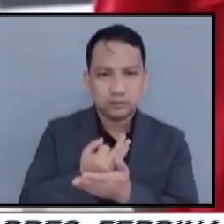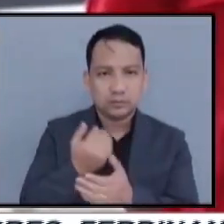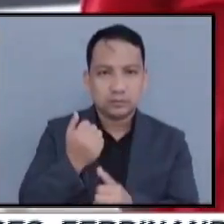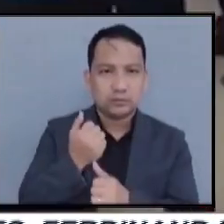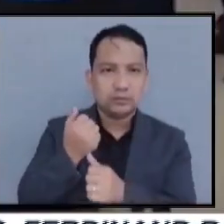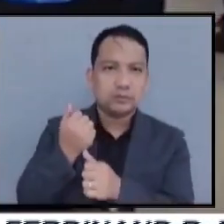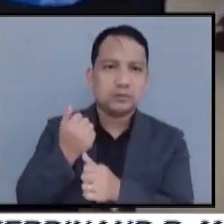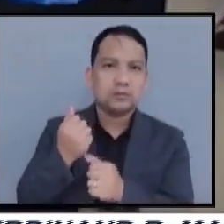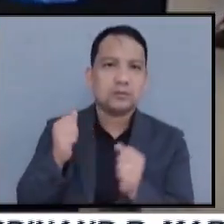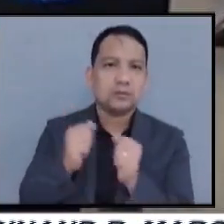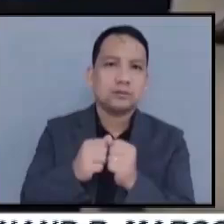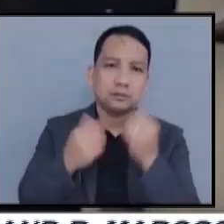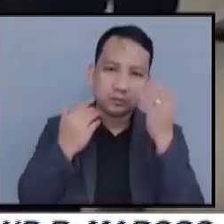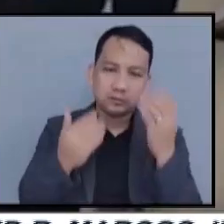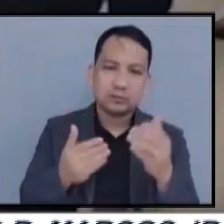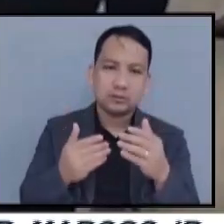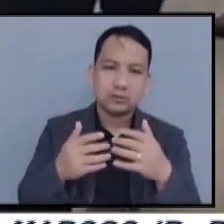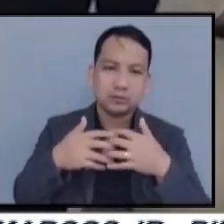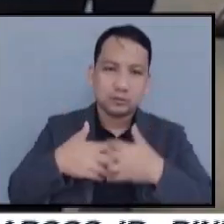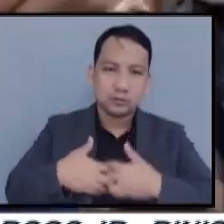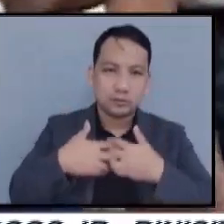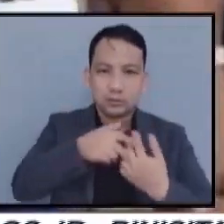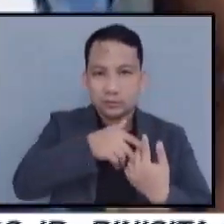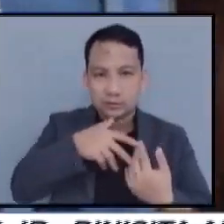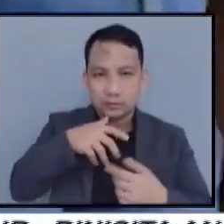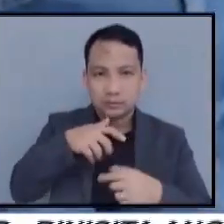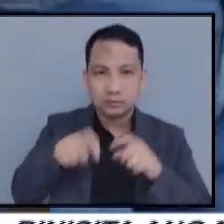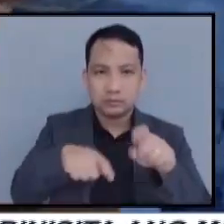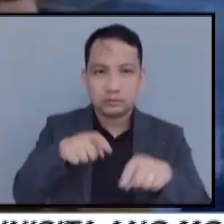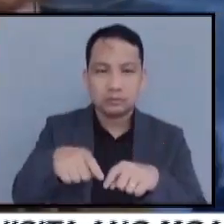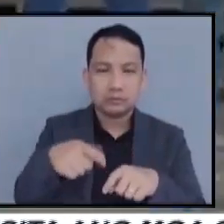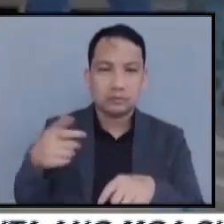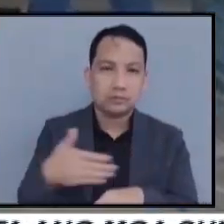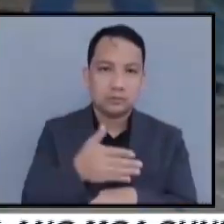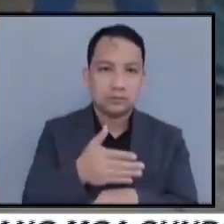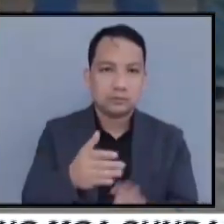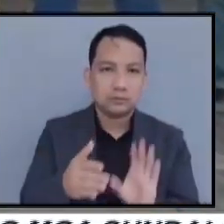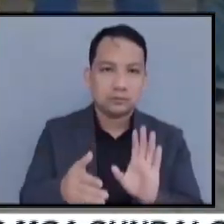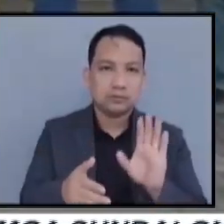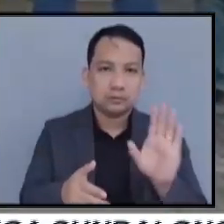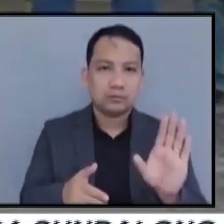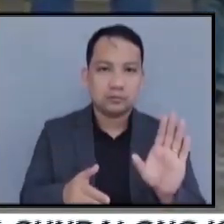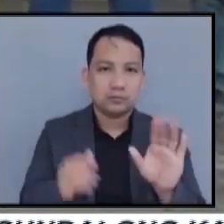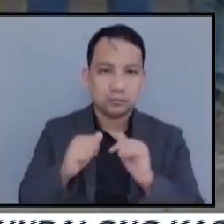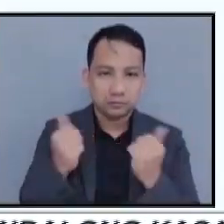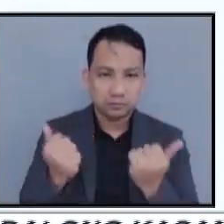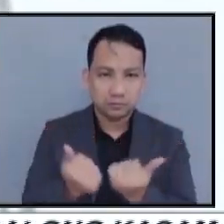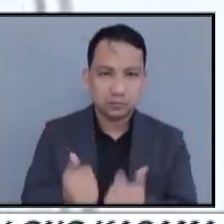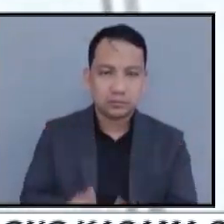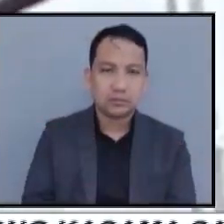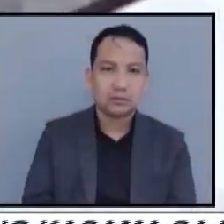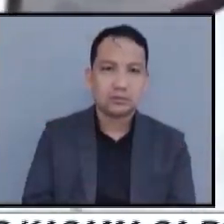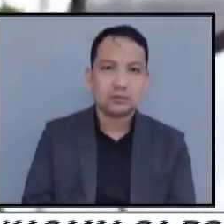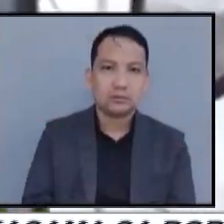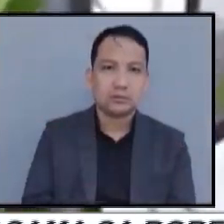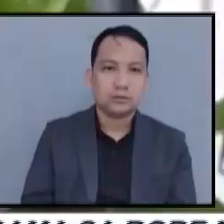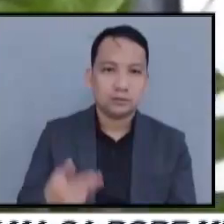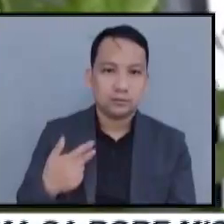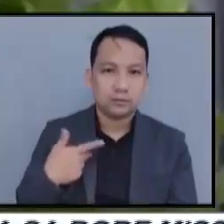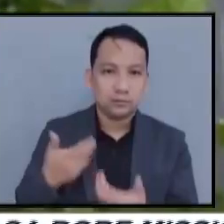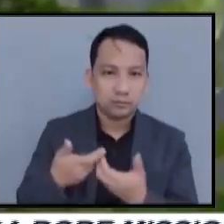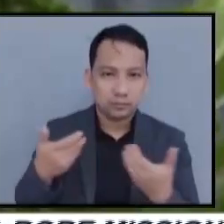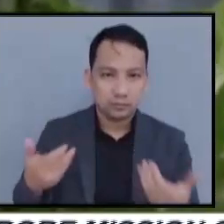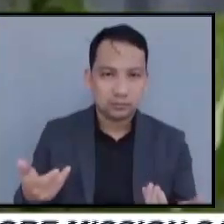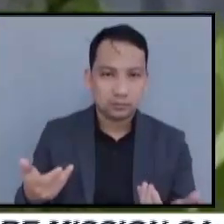sa mga makinang pansaka at gamit sa pangingisda para sa kanilang asosasyon. May hiwalay ding ayuda para sa mga lokal